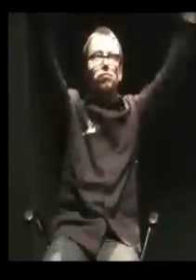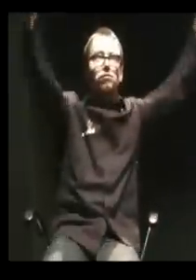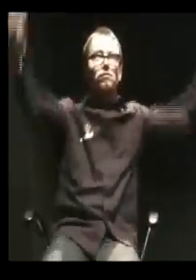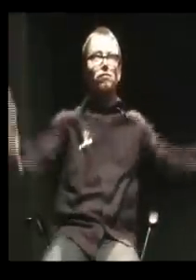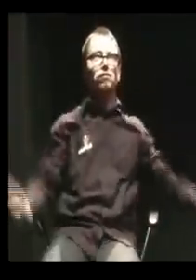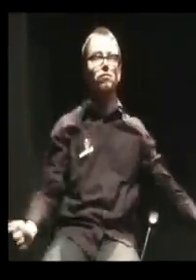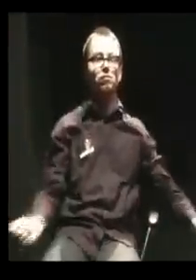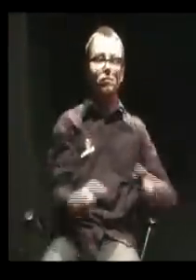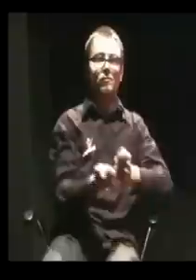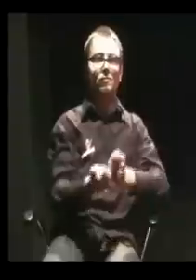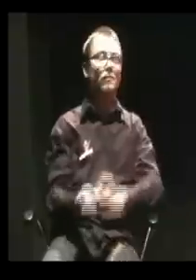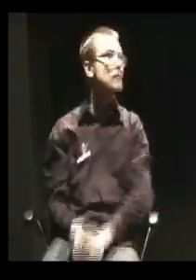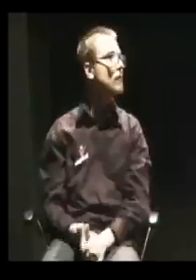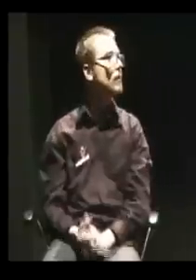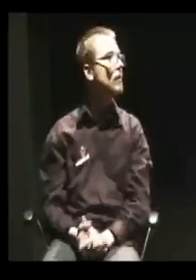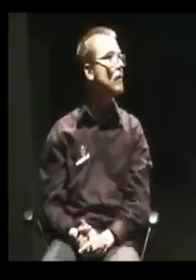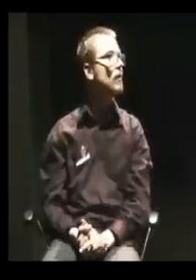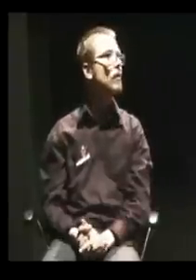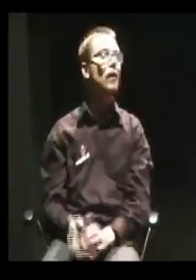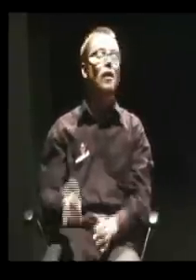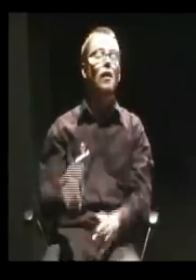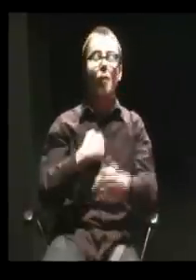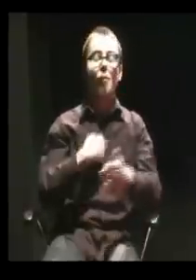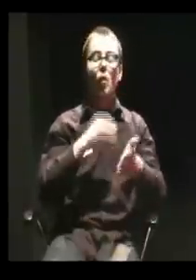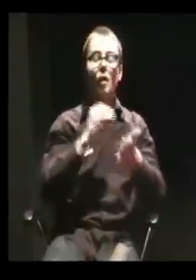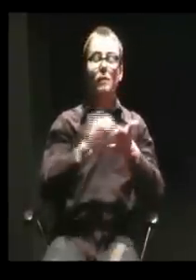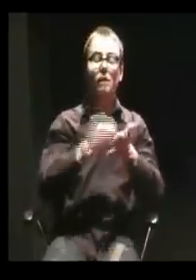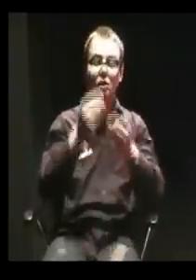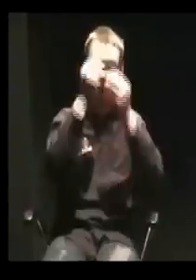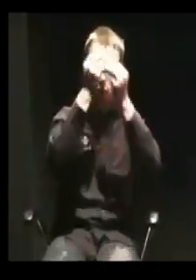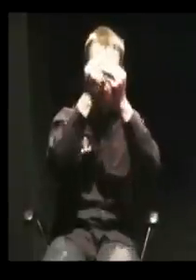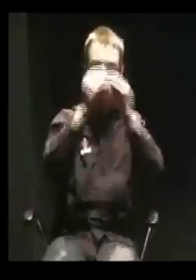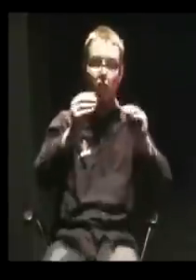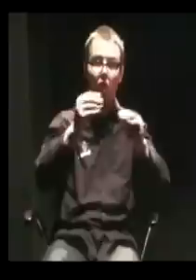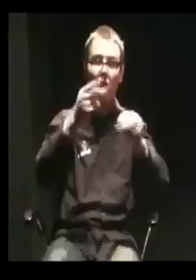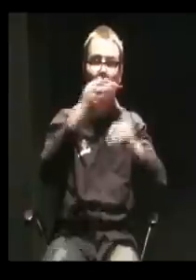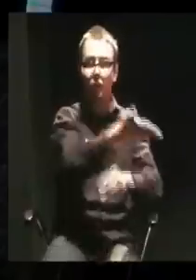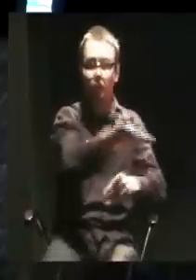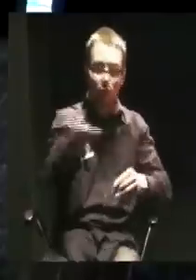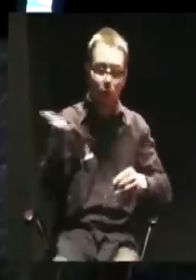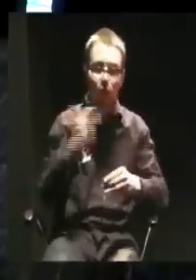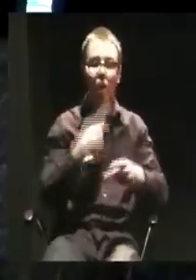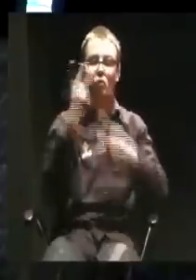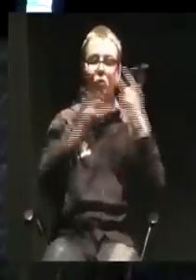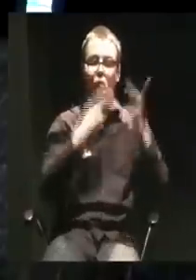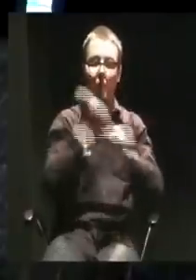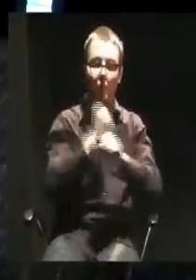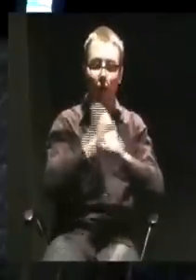załączam swoje CV. Jeżeli państwo go nie widzą, to proszę wyjrzeć przez okno. Tam jest większy